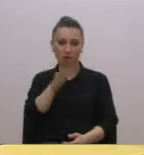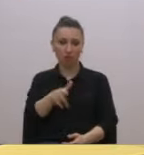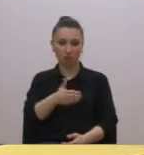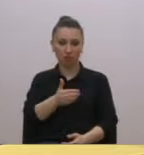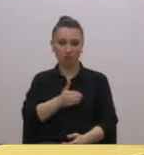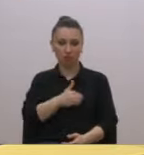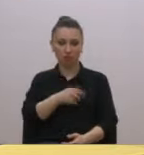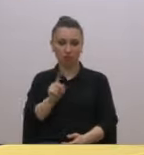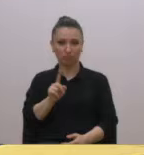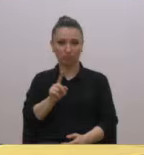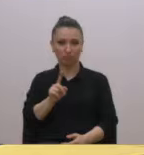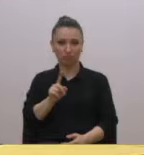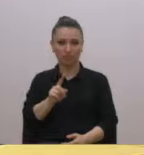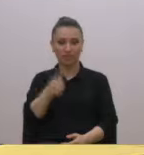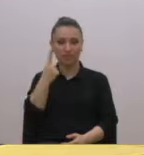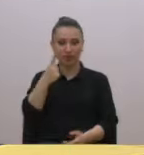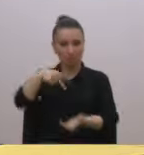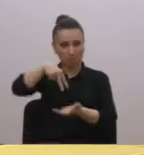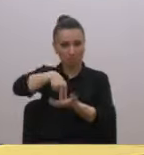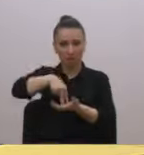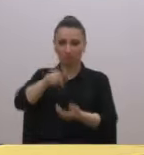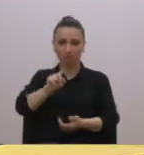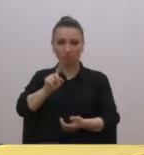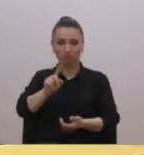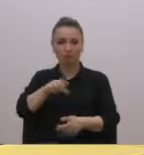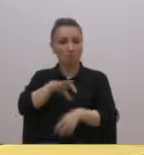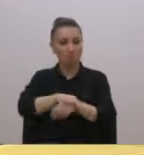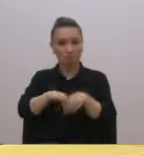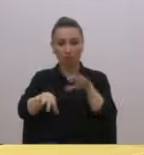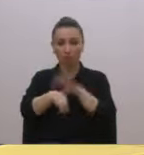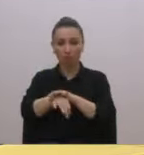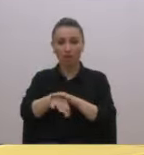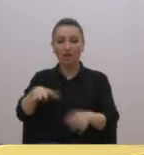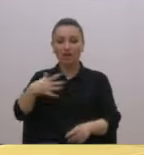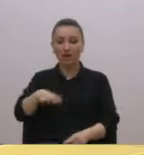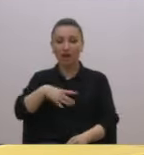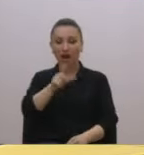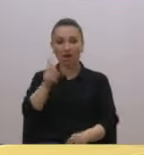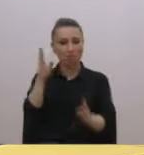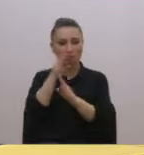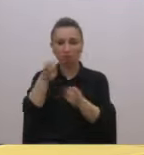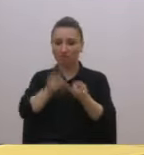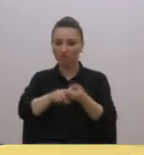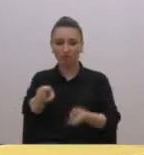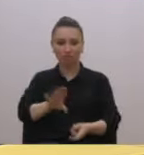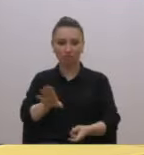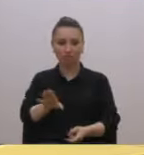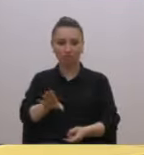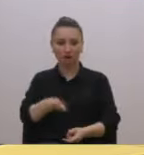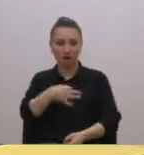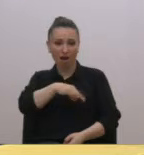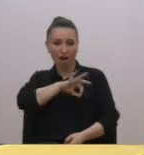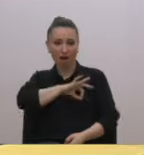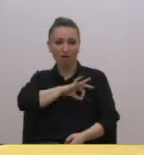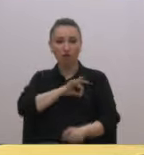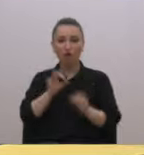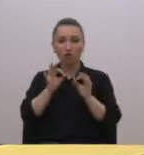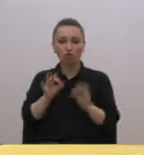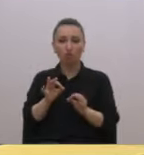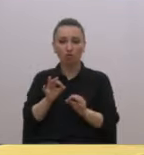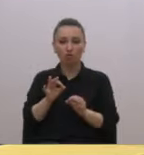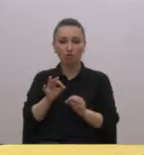მეორადი ქვეყანა, რომ ისიც დღეს ფეხზე. მაგრამ მონობა ქართველის ბუნება არ არის, აგენტობა არის სწორედ